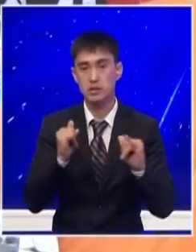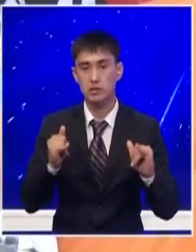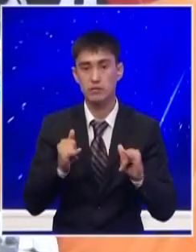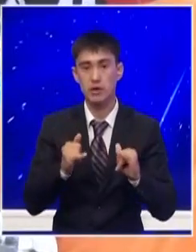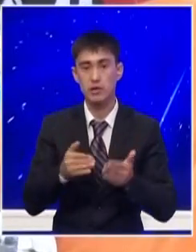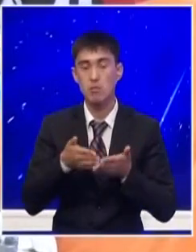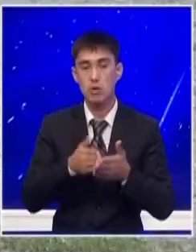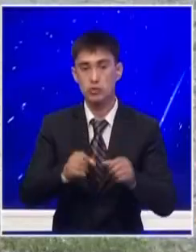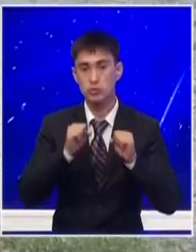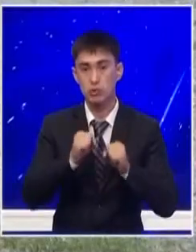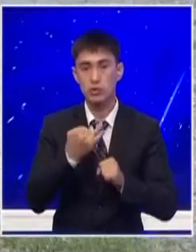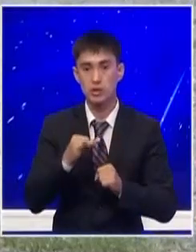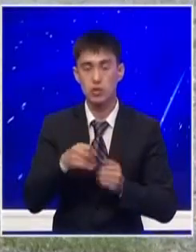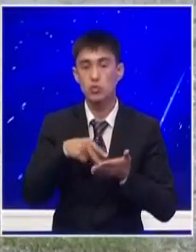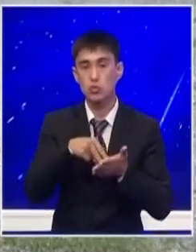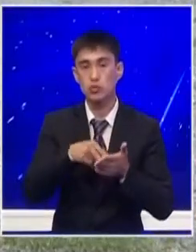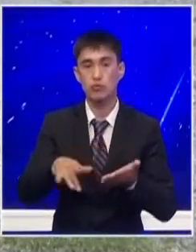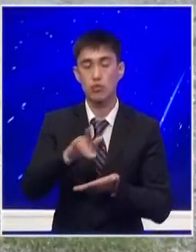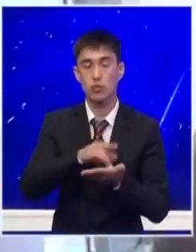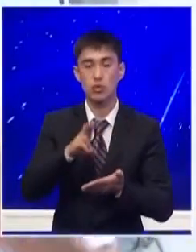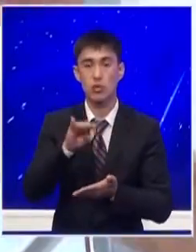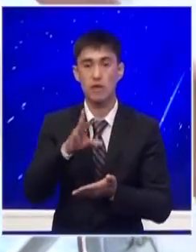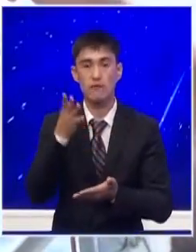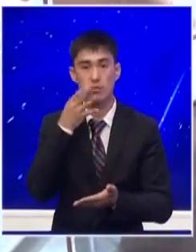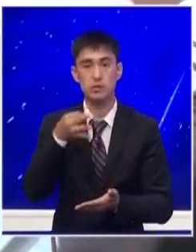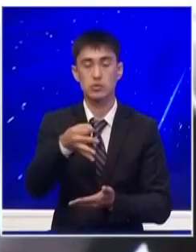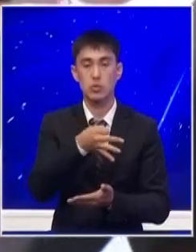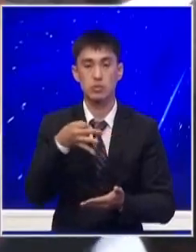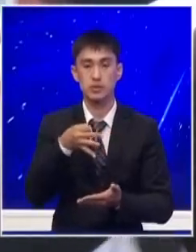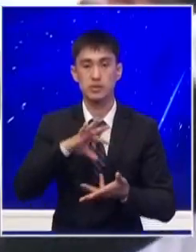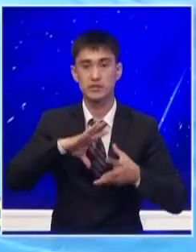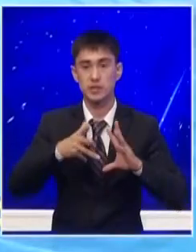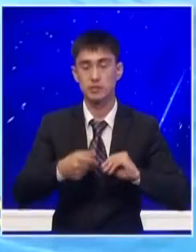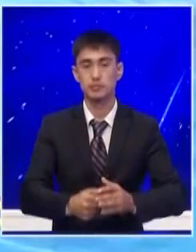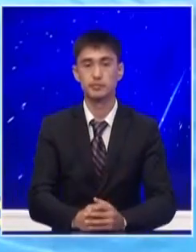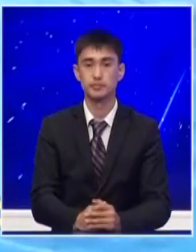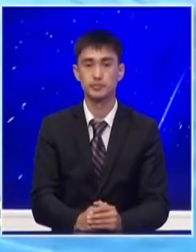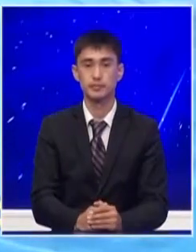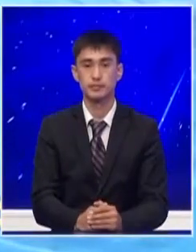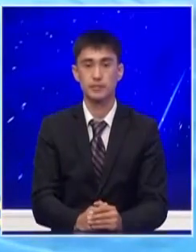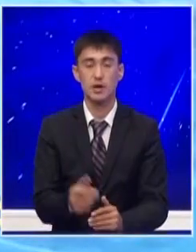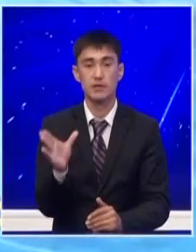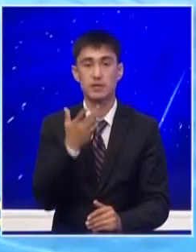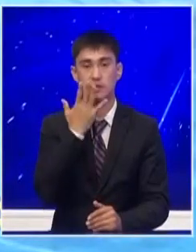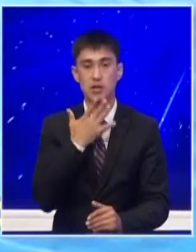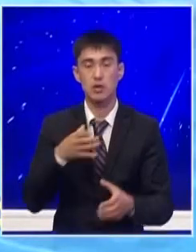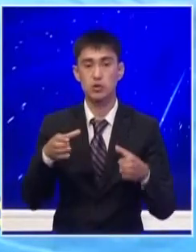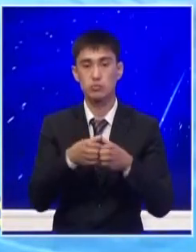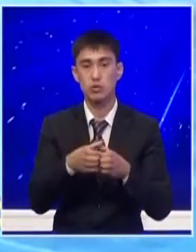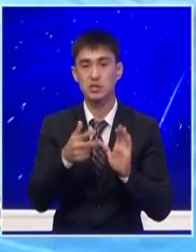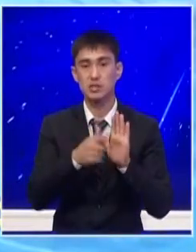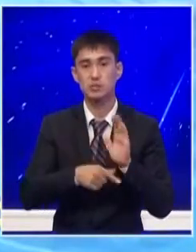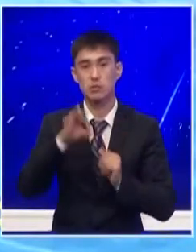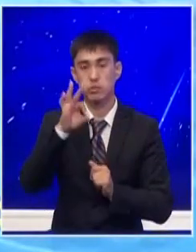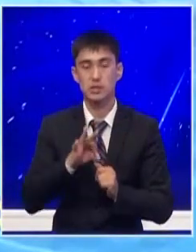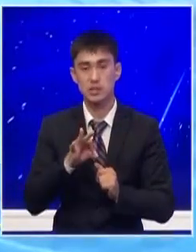только парусный спорт, но и туризм в городе Кунаев и в Алматинской области в целом. Все национальные сборы на сегодня почти